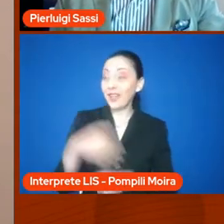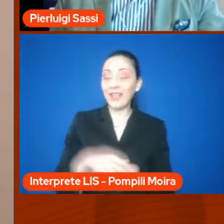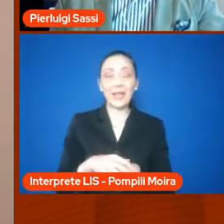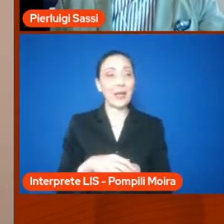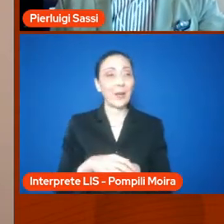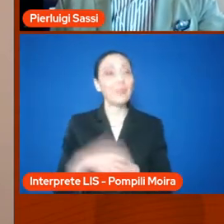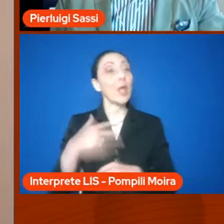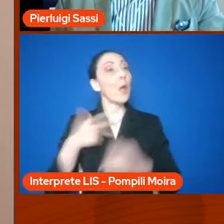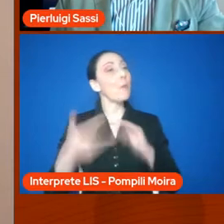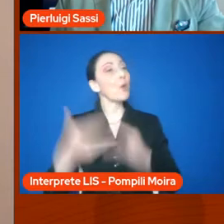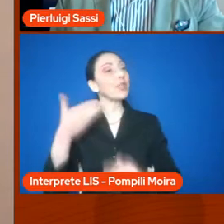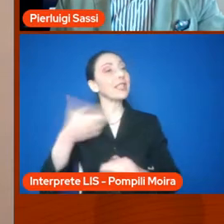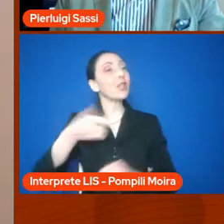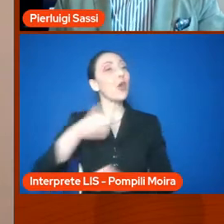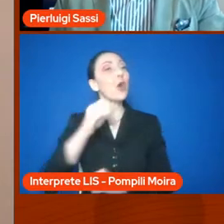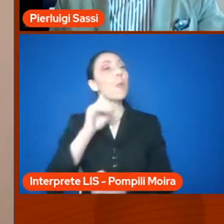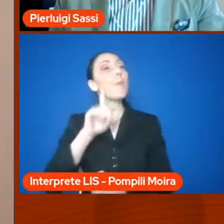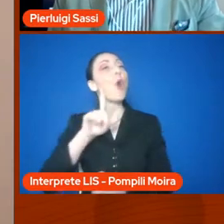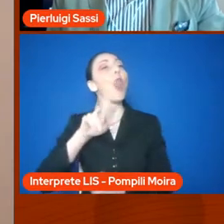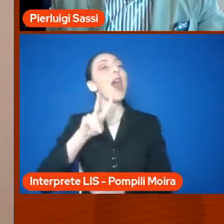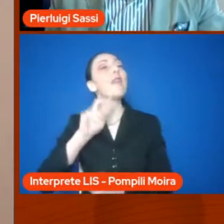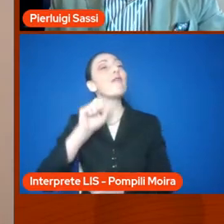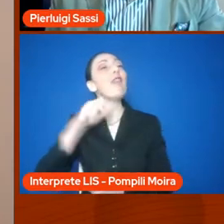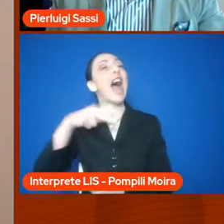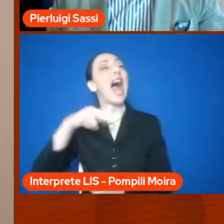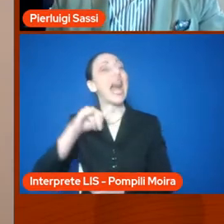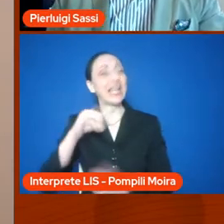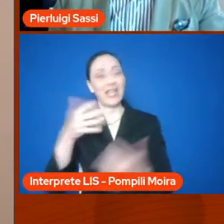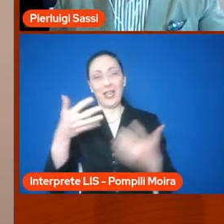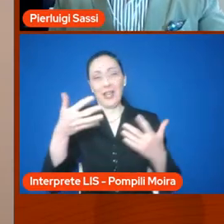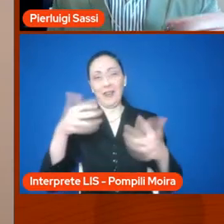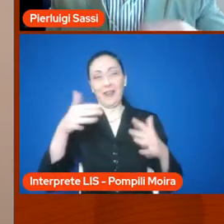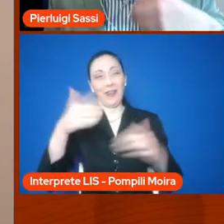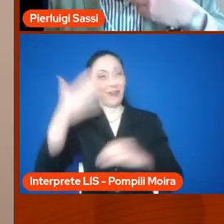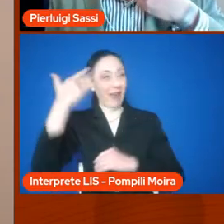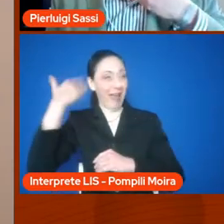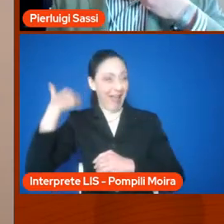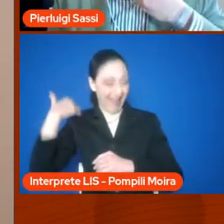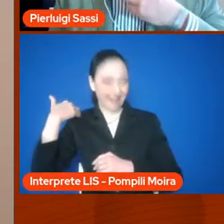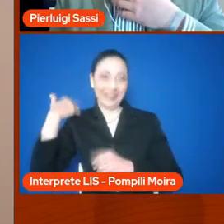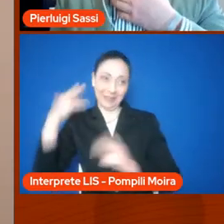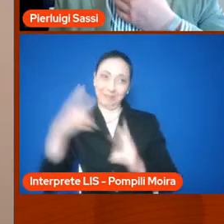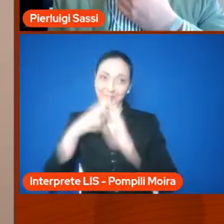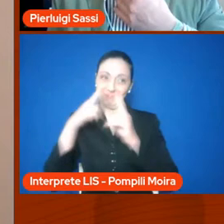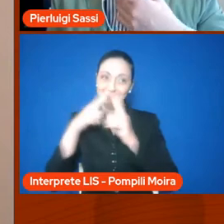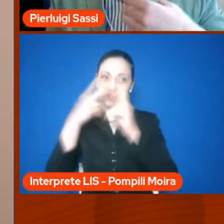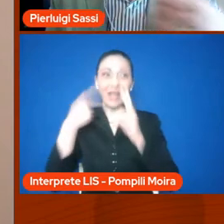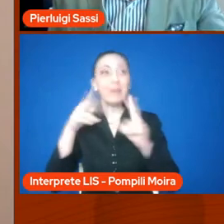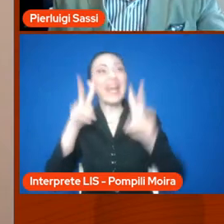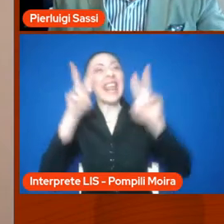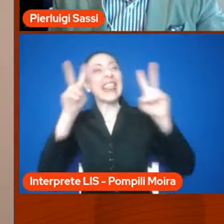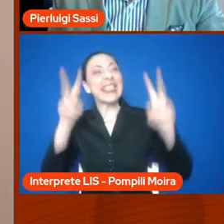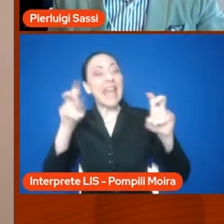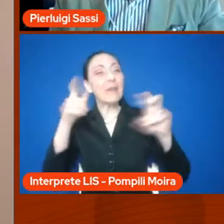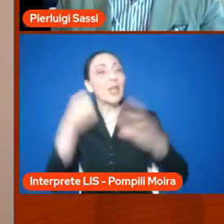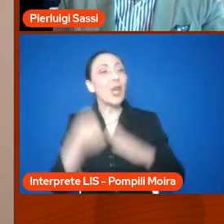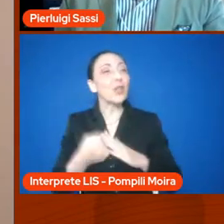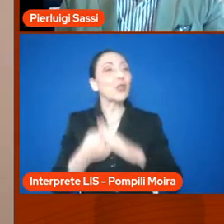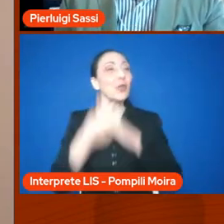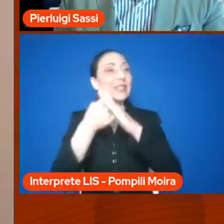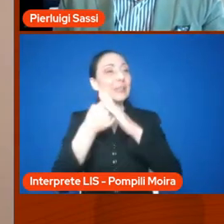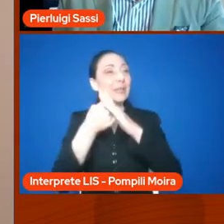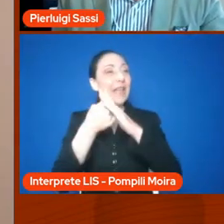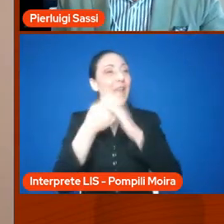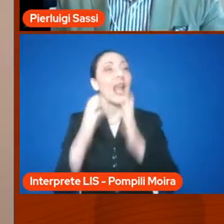Monsignor Polvani ormai siamo già a qualche avventura messa a segno sui temi della sostenibilità e della Laudato Si,